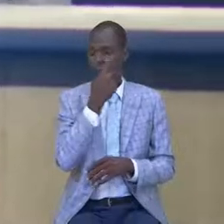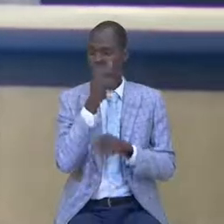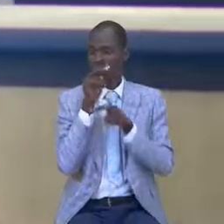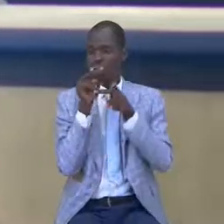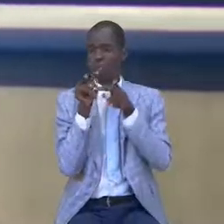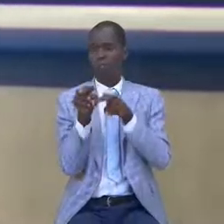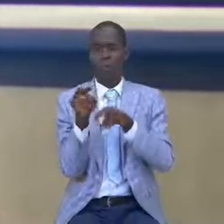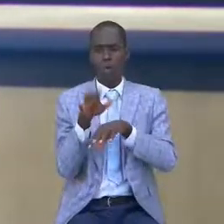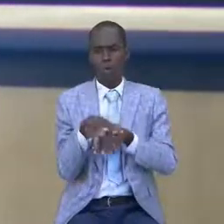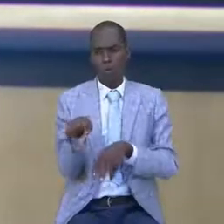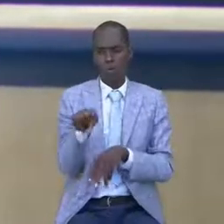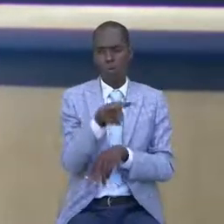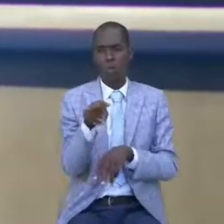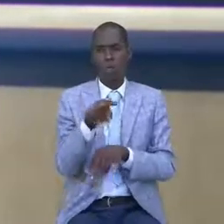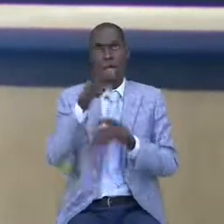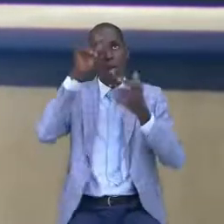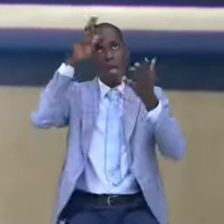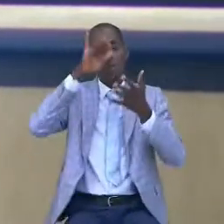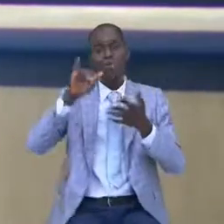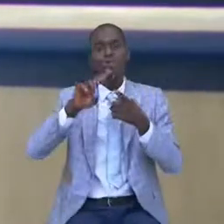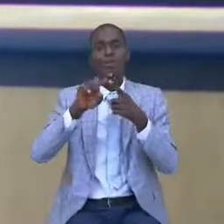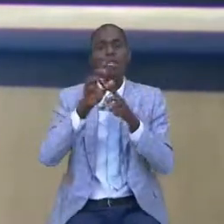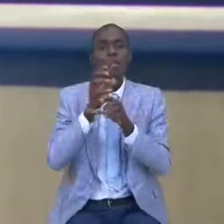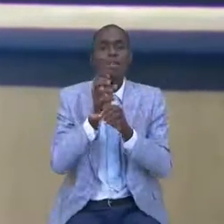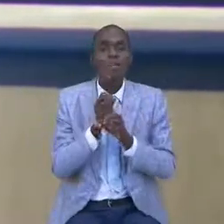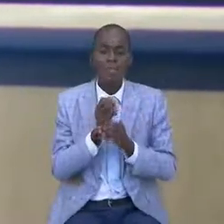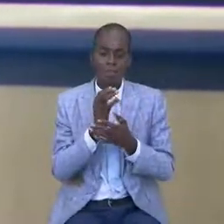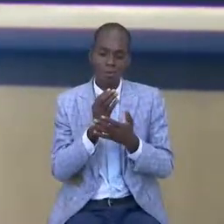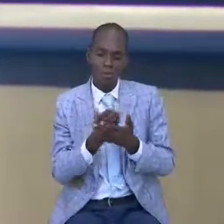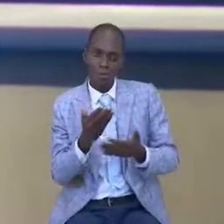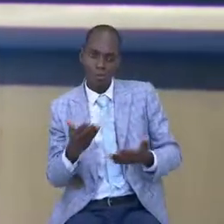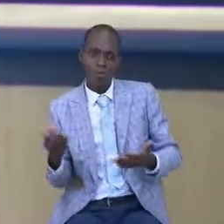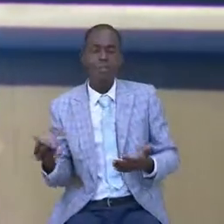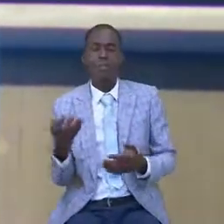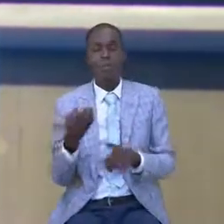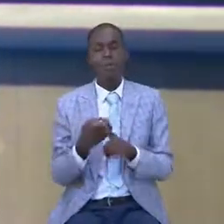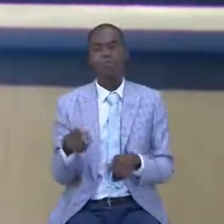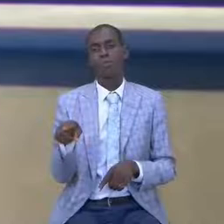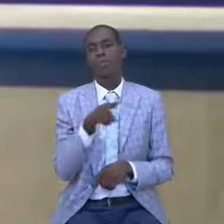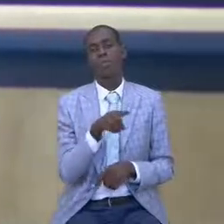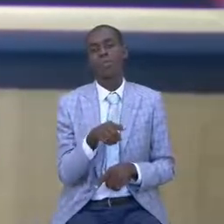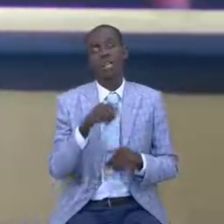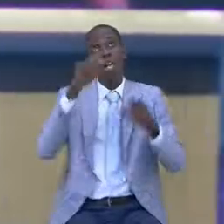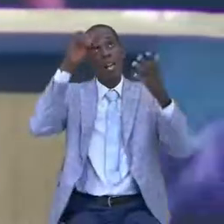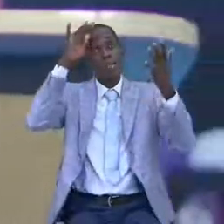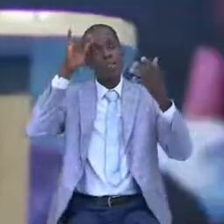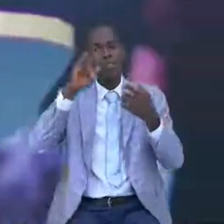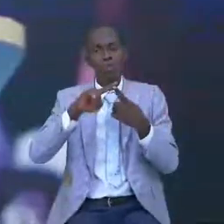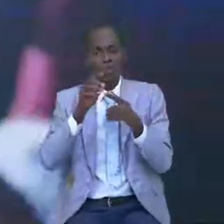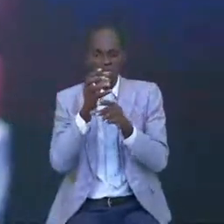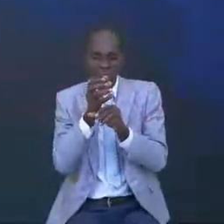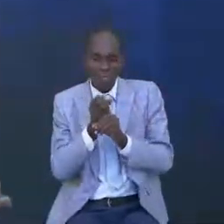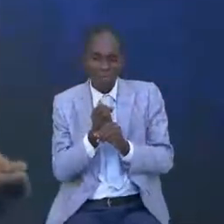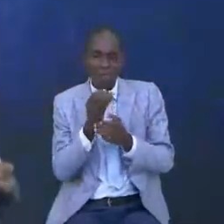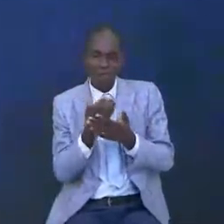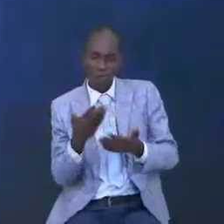Et il a fixé, il a braqué ses regards, ses yeux sur eux. Il les regardait attentivement,